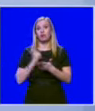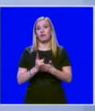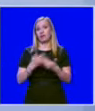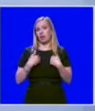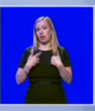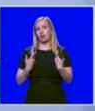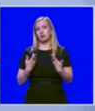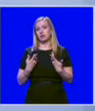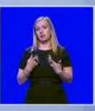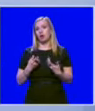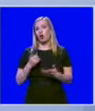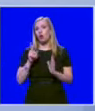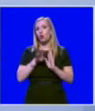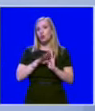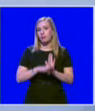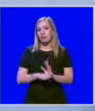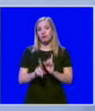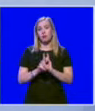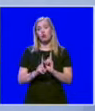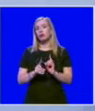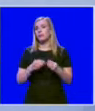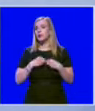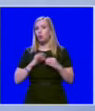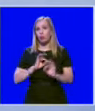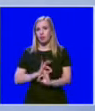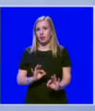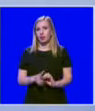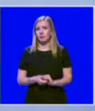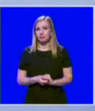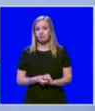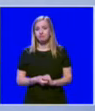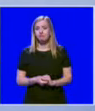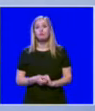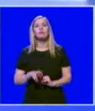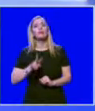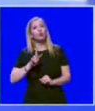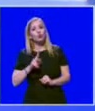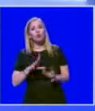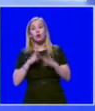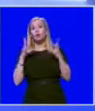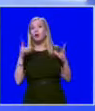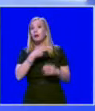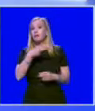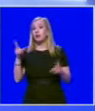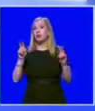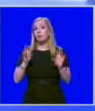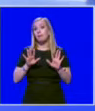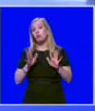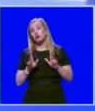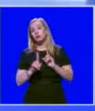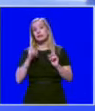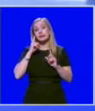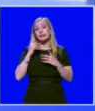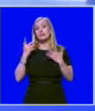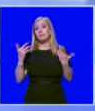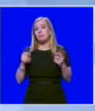ултиматуми и няма кой да ни извива ръцете. В това можете да бъдете убеден. Добре. Една друга голяма тема, може би, не знам, вие сега ще кажете